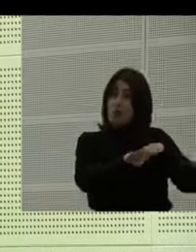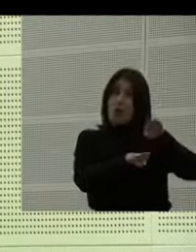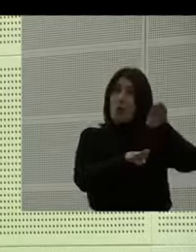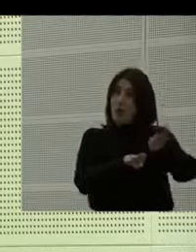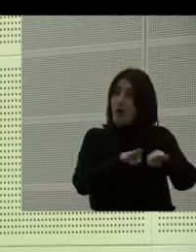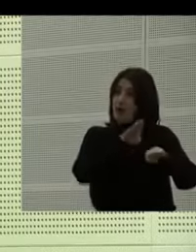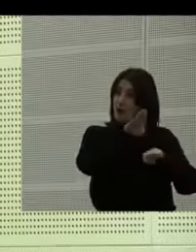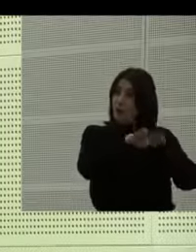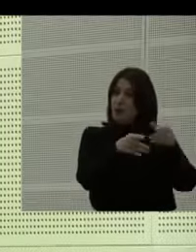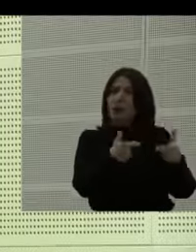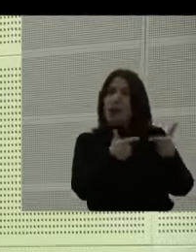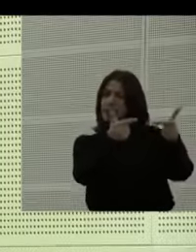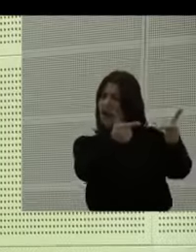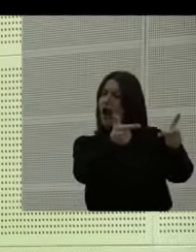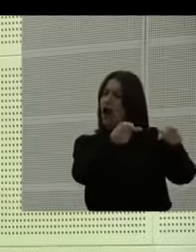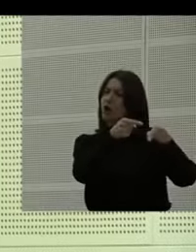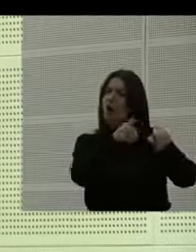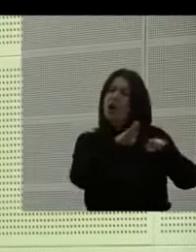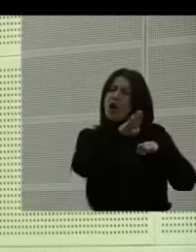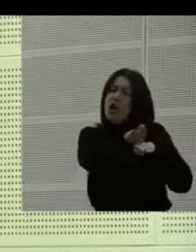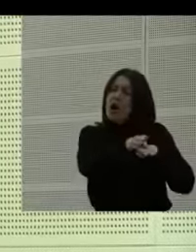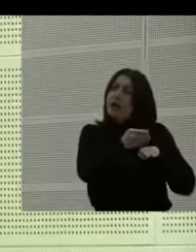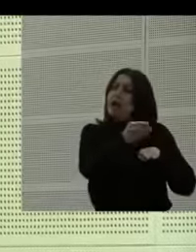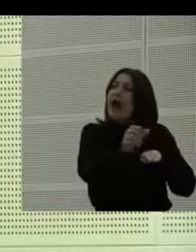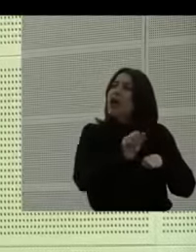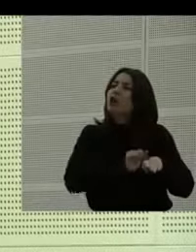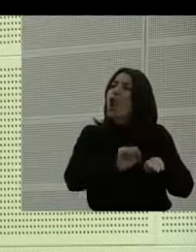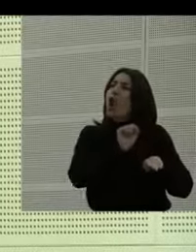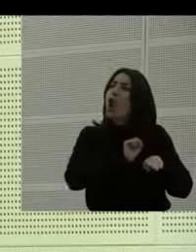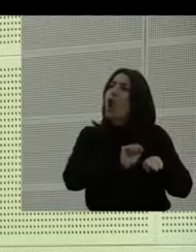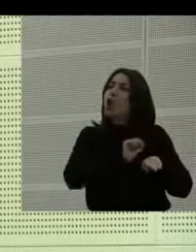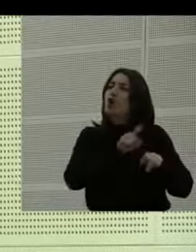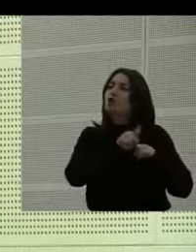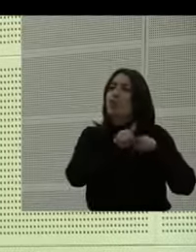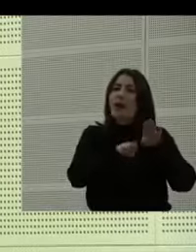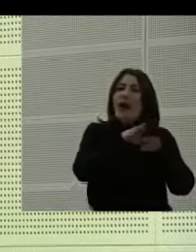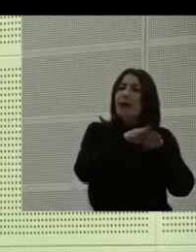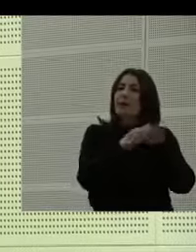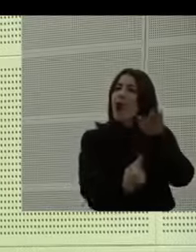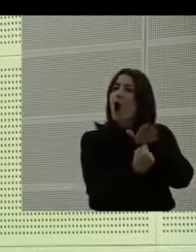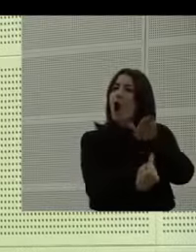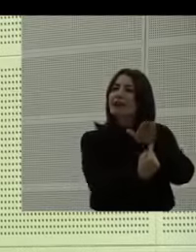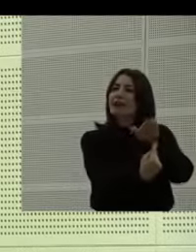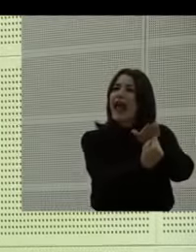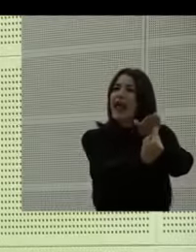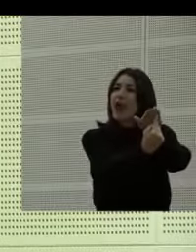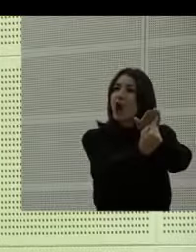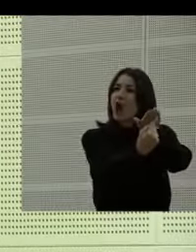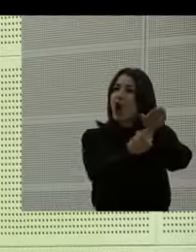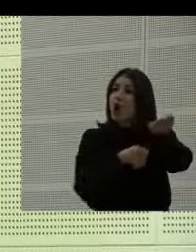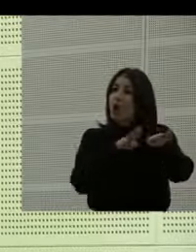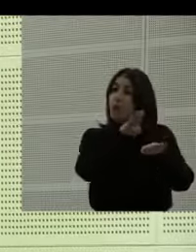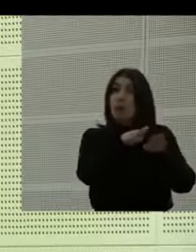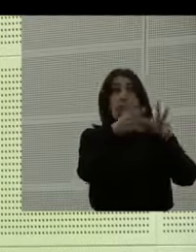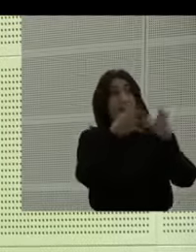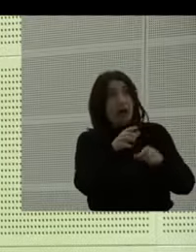do, sarà doloroso come camminare su dei coltelli. Lo